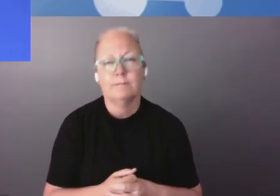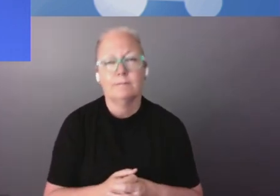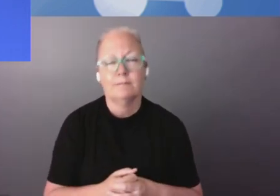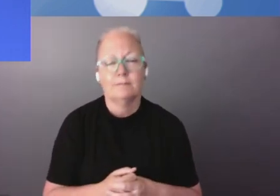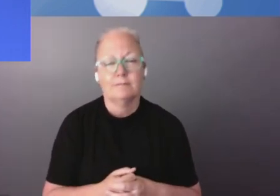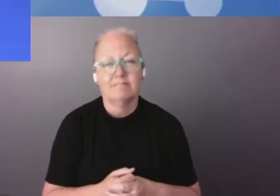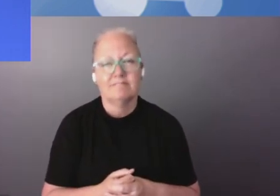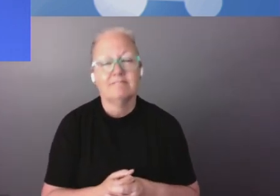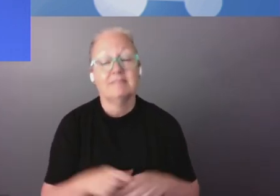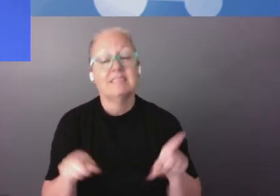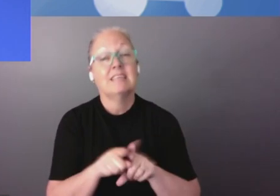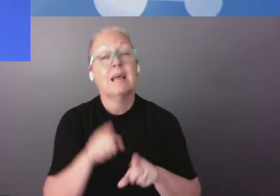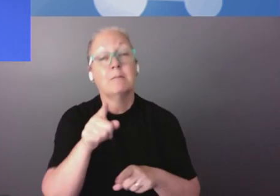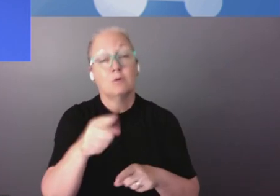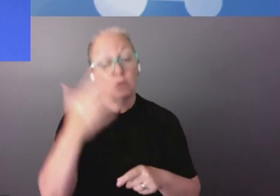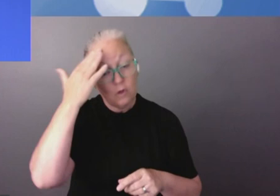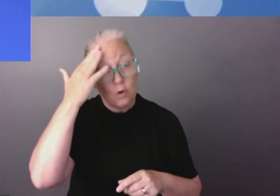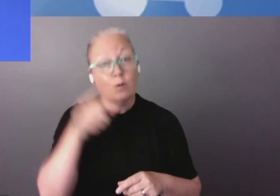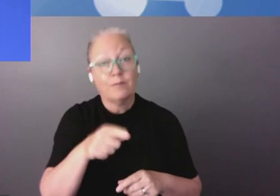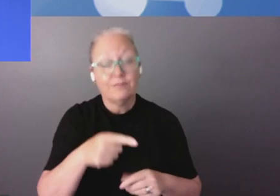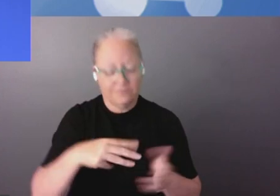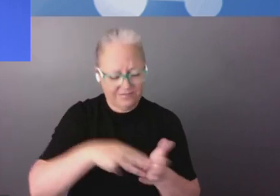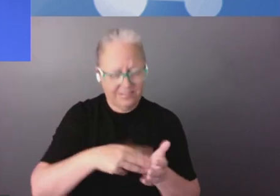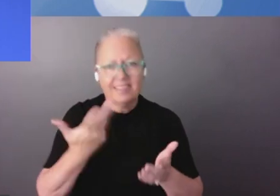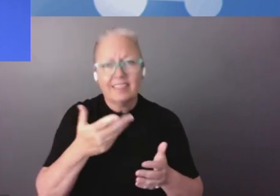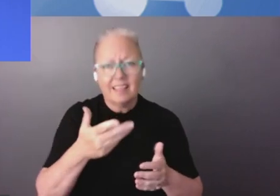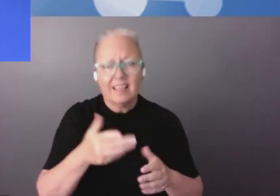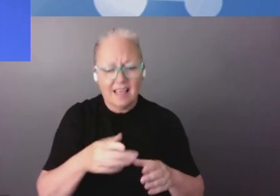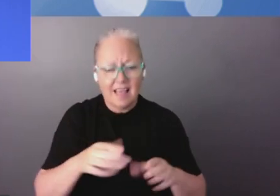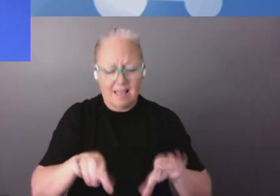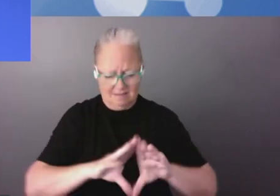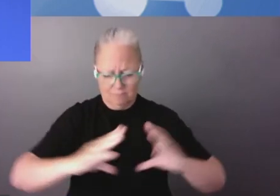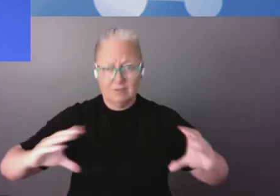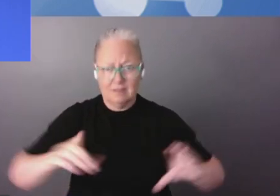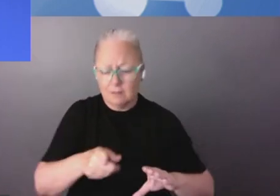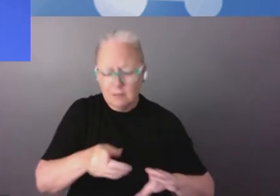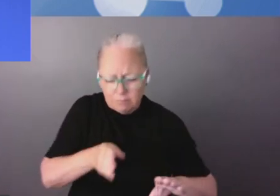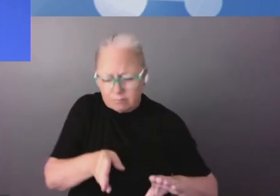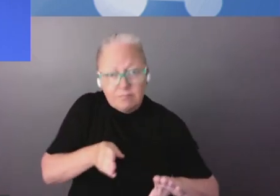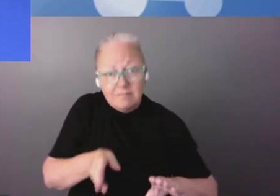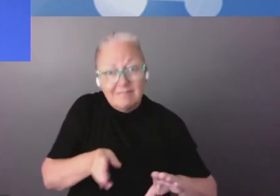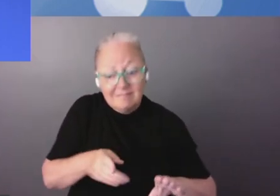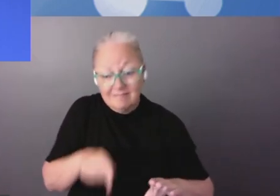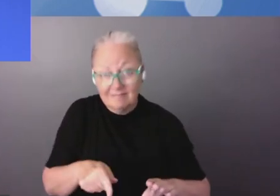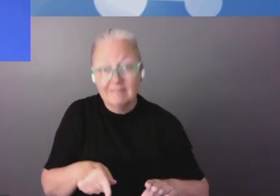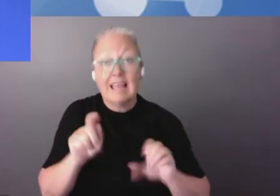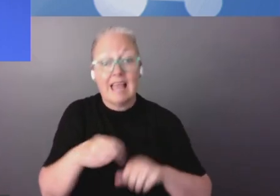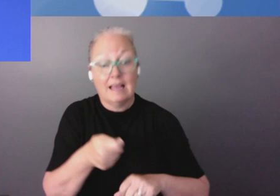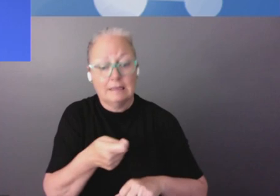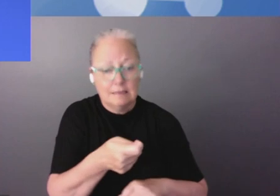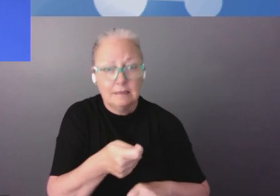krzywdę. Internet jest właśnie takim narzędziem, tylko o wiele, wiele